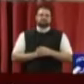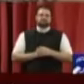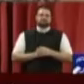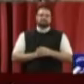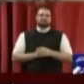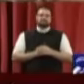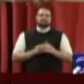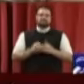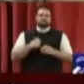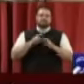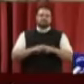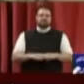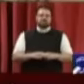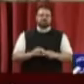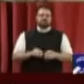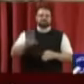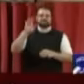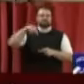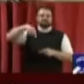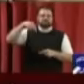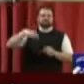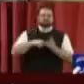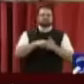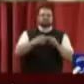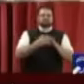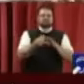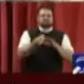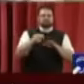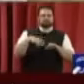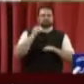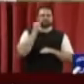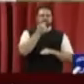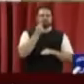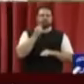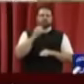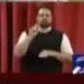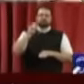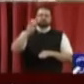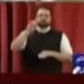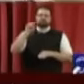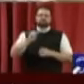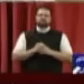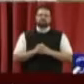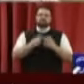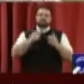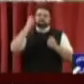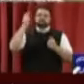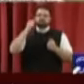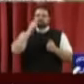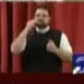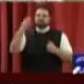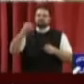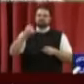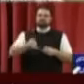că-i roz, neștiind. Neștiind că Nicolina mea va veni astăzi îmbrăcată în roz. Deci undeva